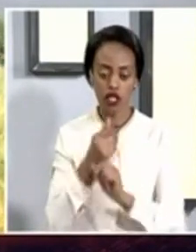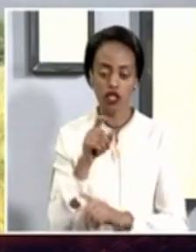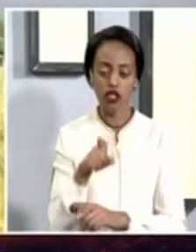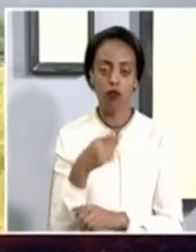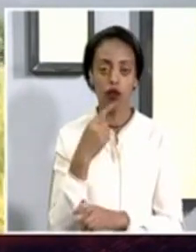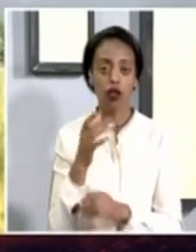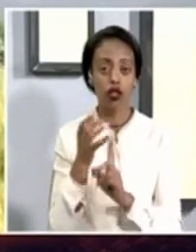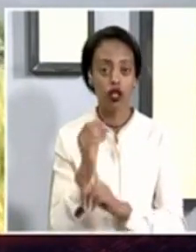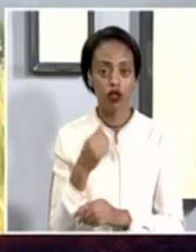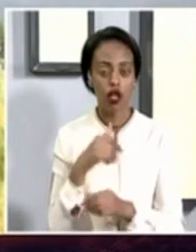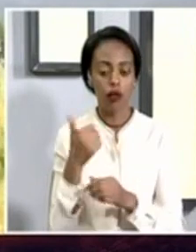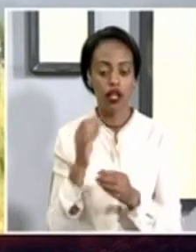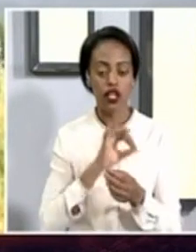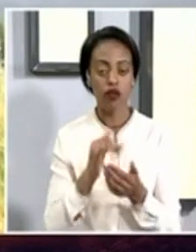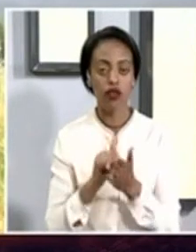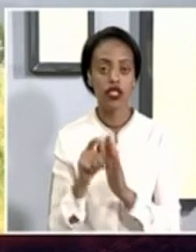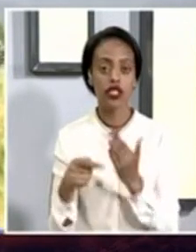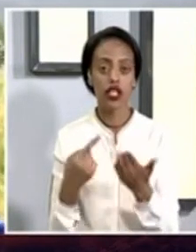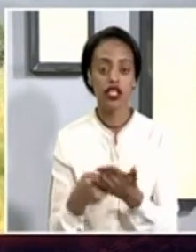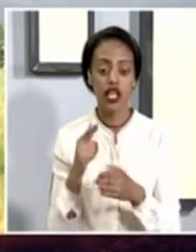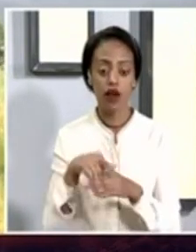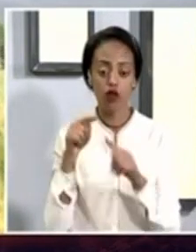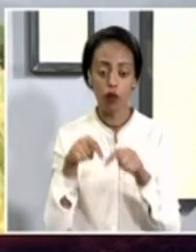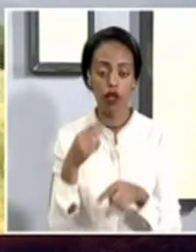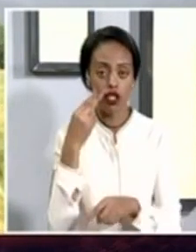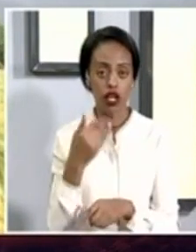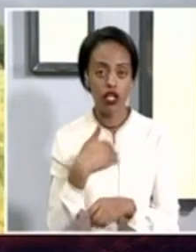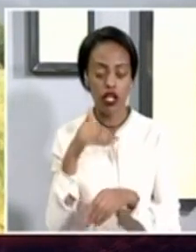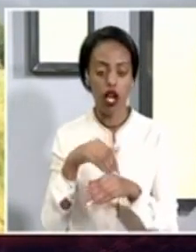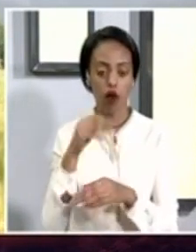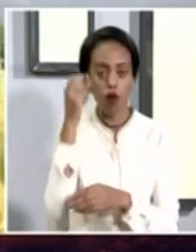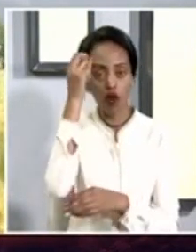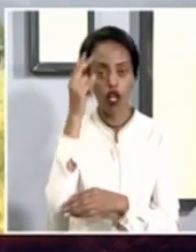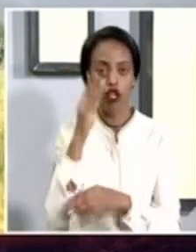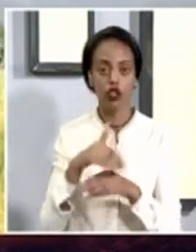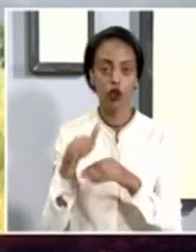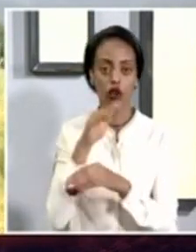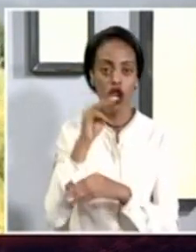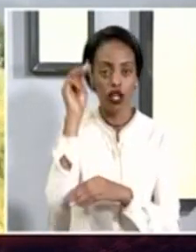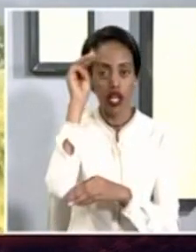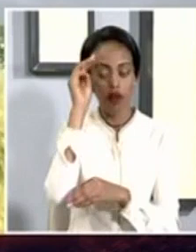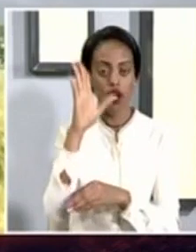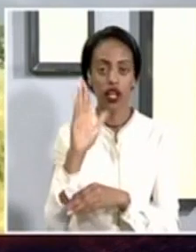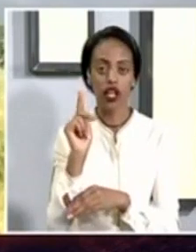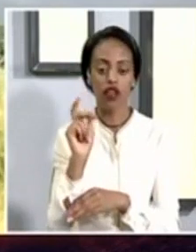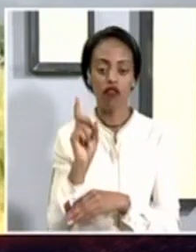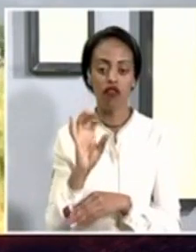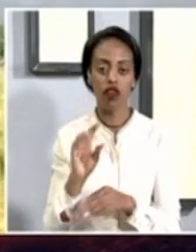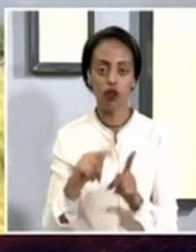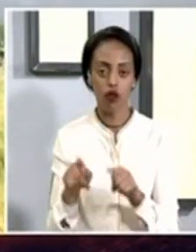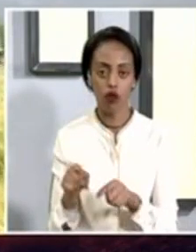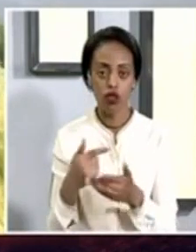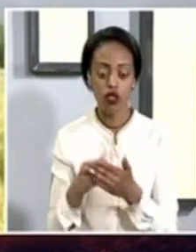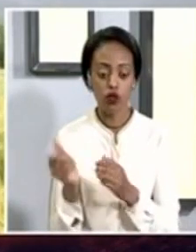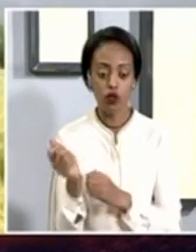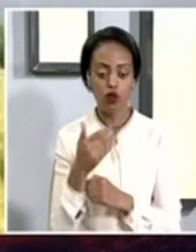ዘሎ ተረፈ ድማ ብካልእ ዝረእቲ እዩ ስለዚ ኣብዚ ሎማ ዓንቲ ርኢናዮ ዘለና ኣብ ወረዳ ክልተ ውላዕሉ ጣብያ ገንፈል እውን እዘውዚ ዘለኩታ ገጣም